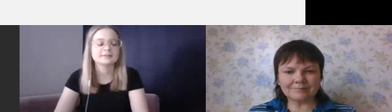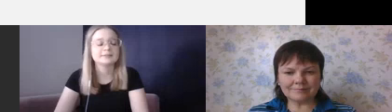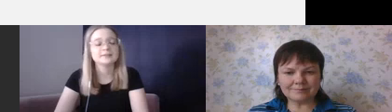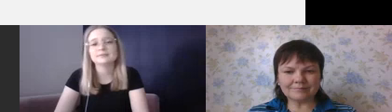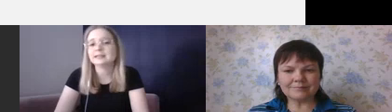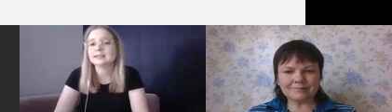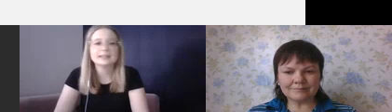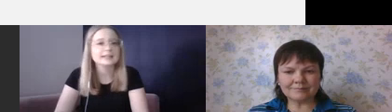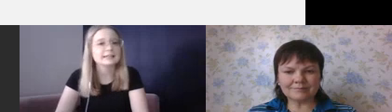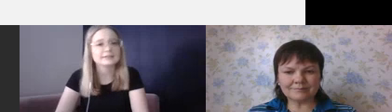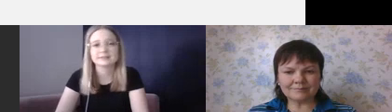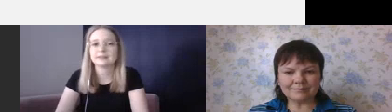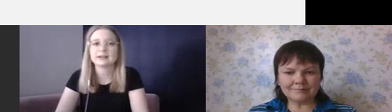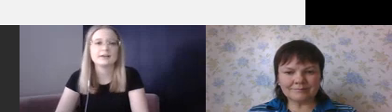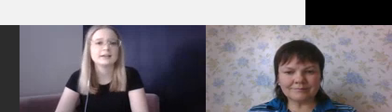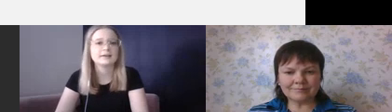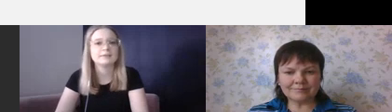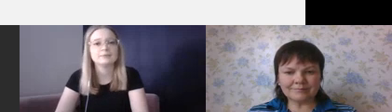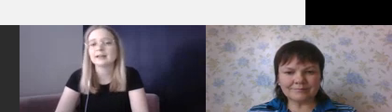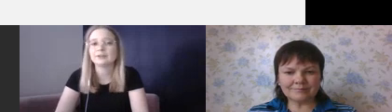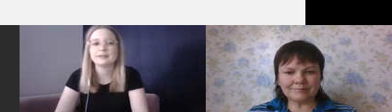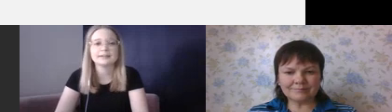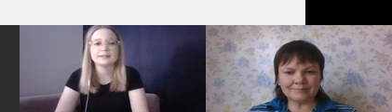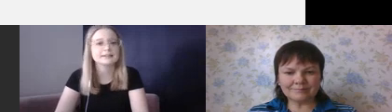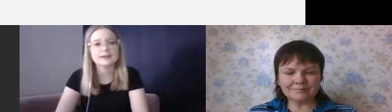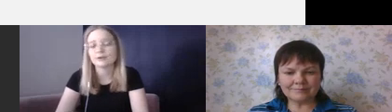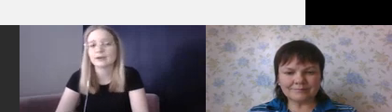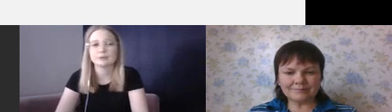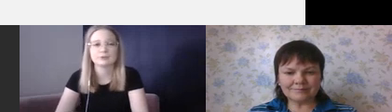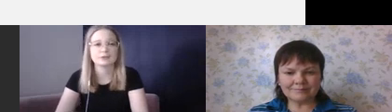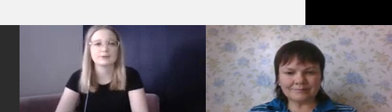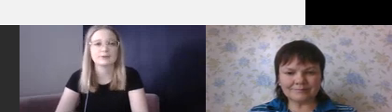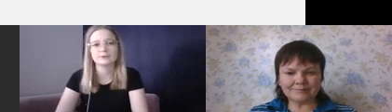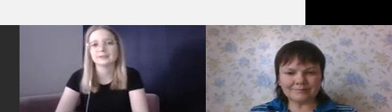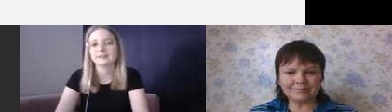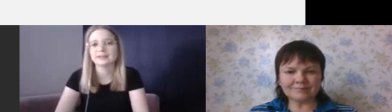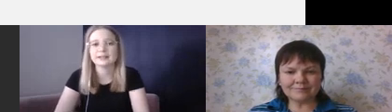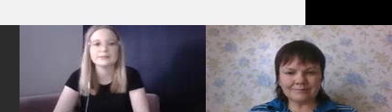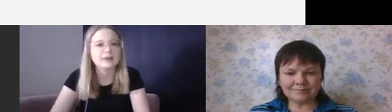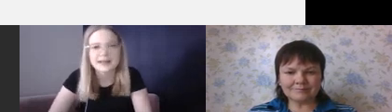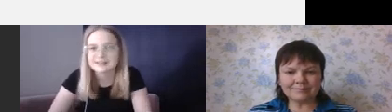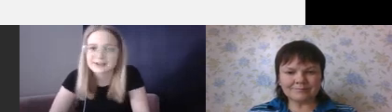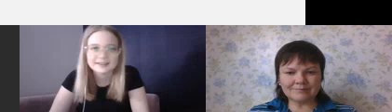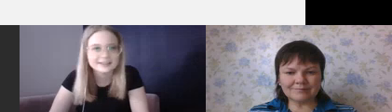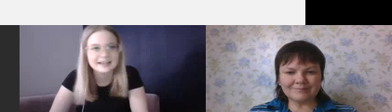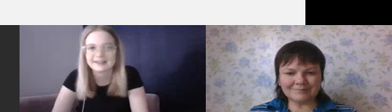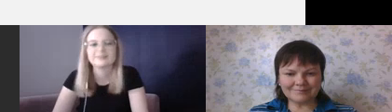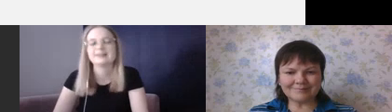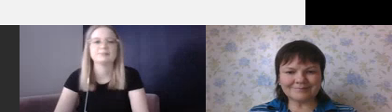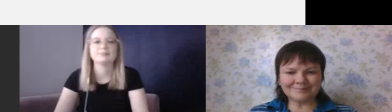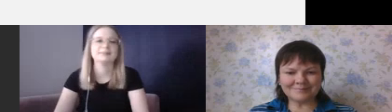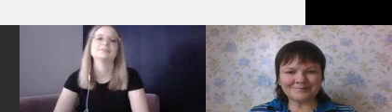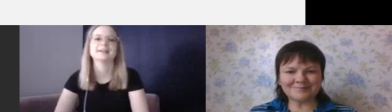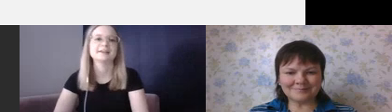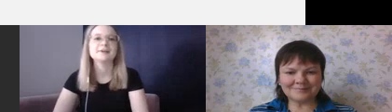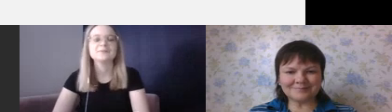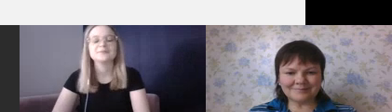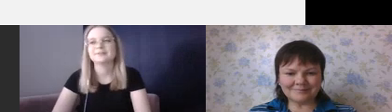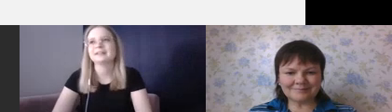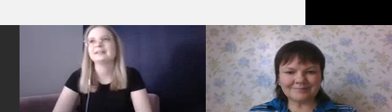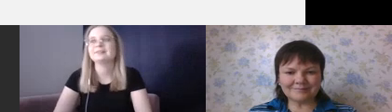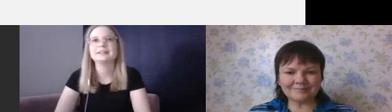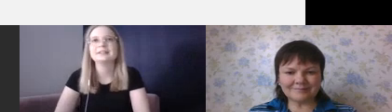Et teed on erinevad ja me jällegi ütleme, et iga kogemus tuleb kasuks. Ka see vale nii-öelda erijala, mida õpitud